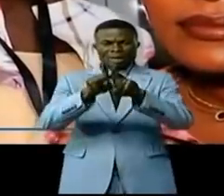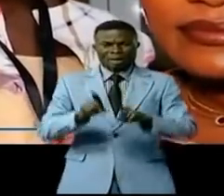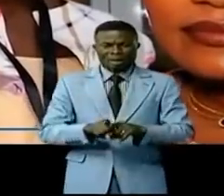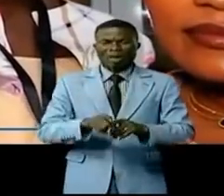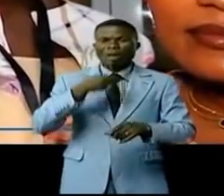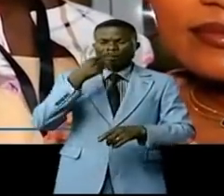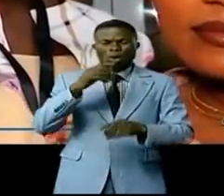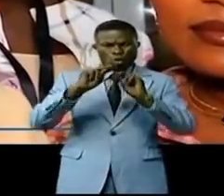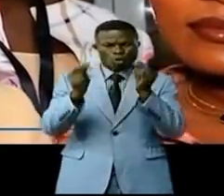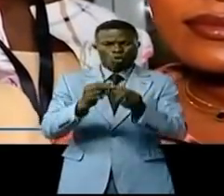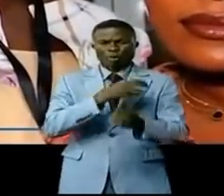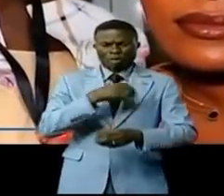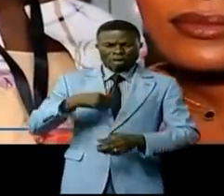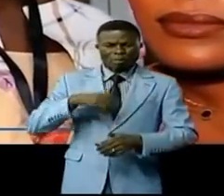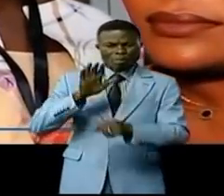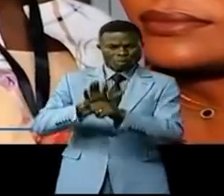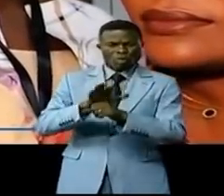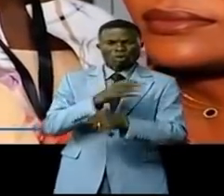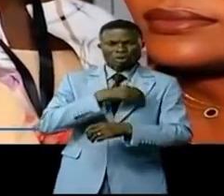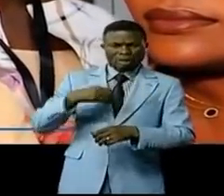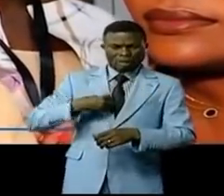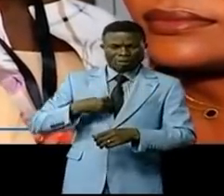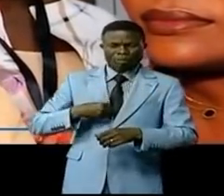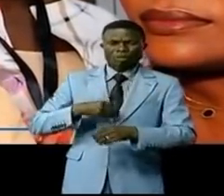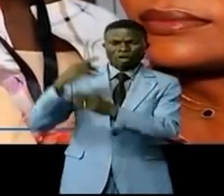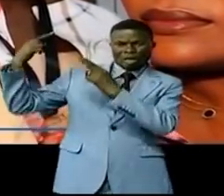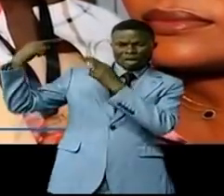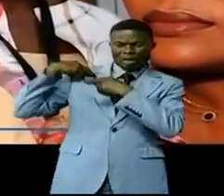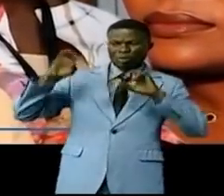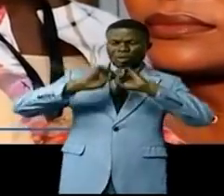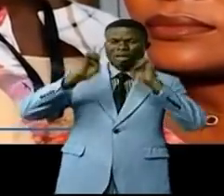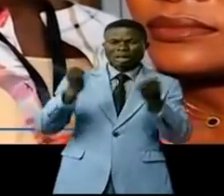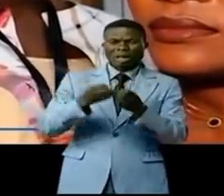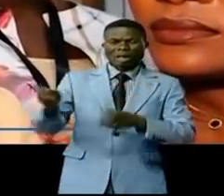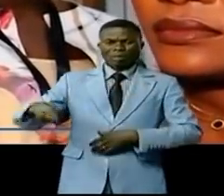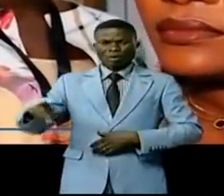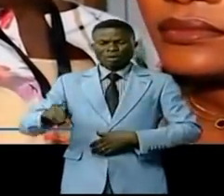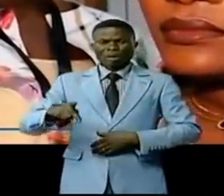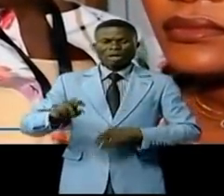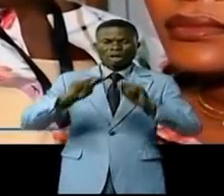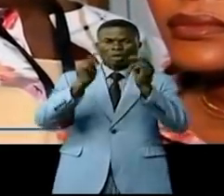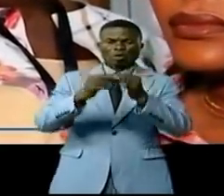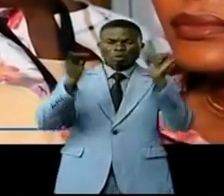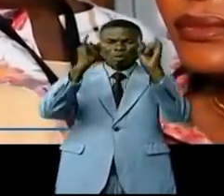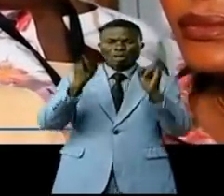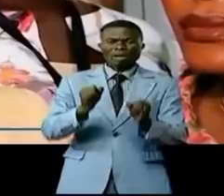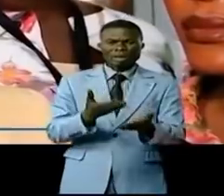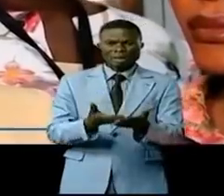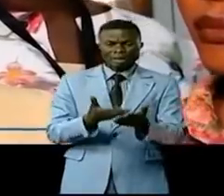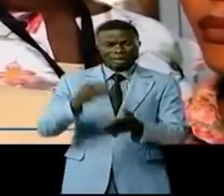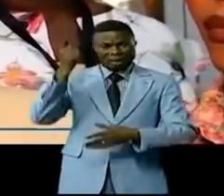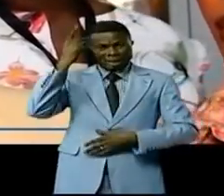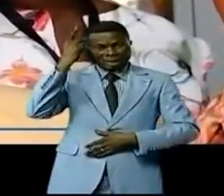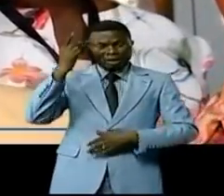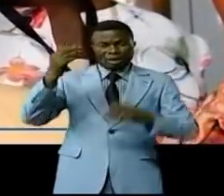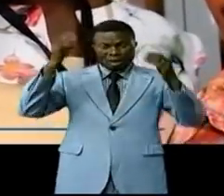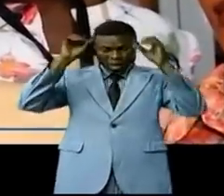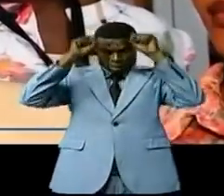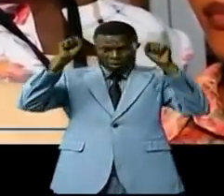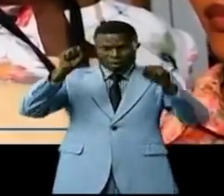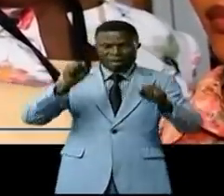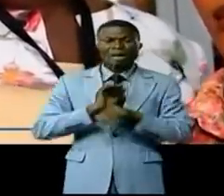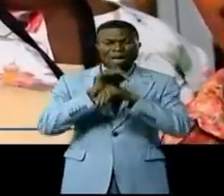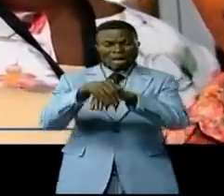parmi les femmes, il y a déjà une femme qui gère l'agence provinciale de développement du numérique de Kinshasa et le chef de l'État s'est